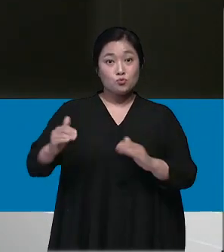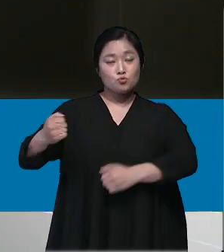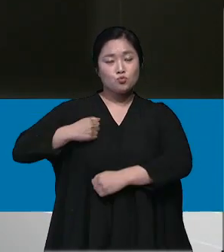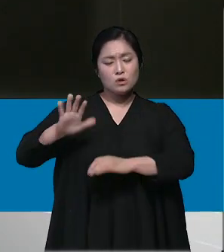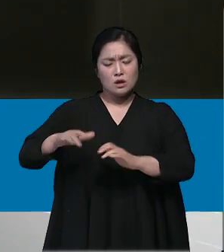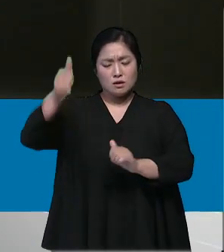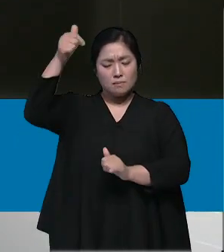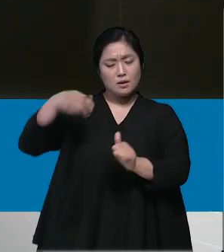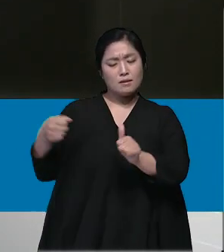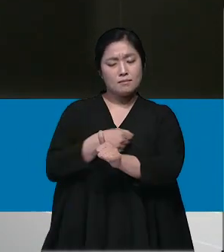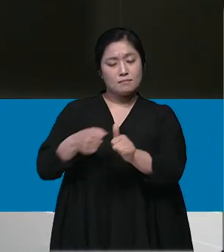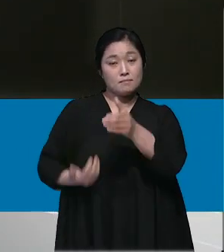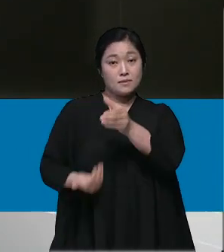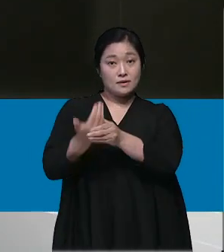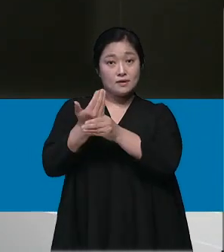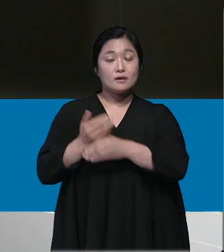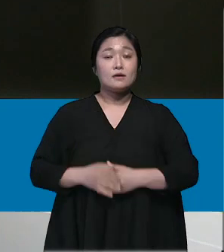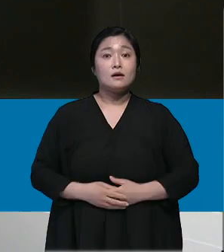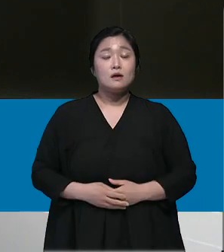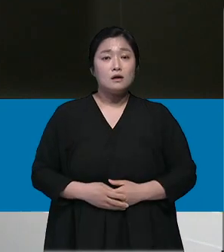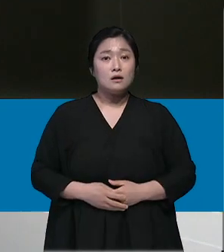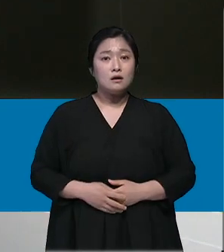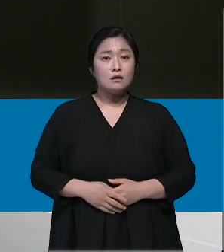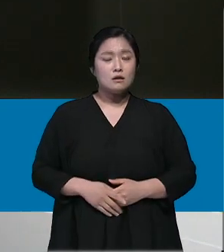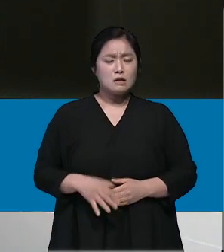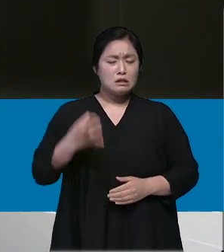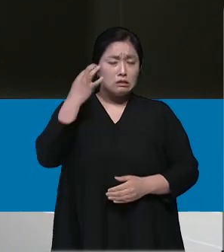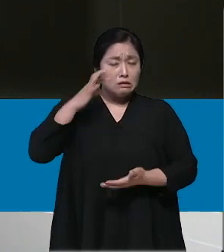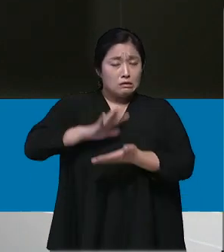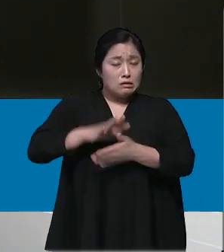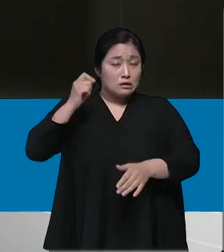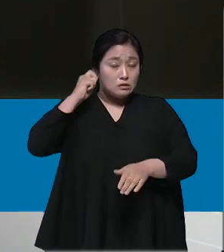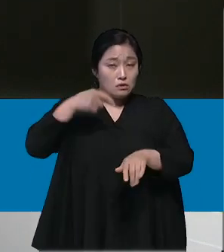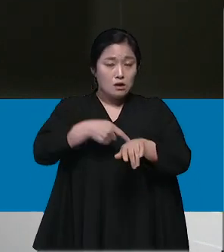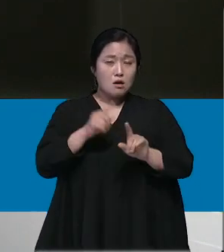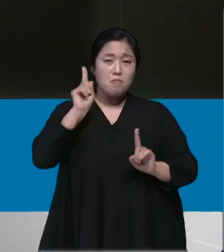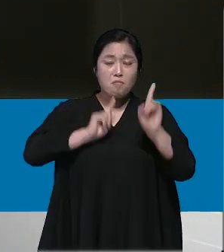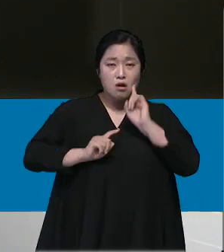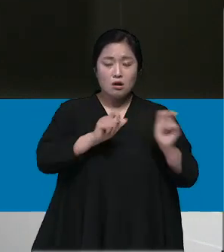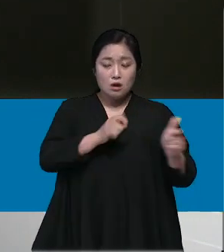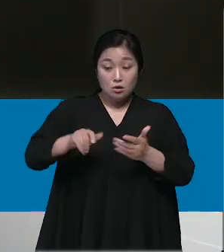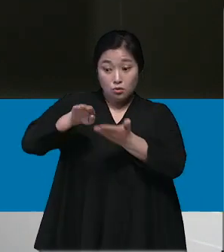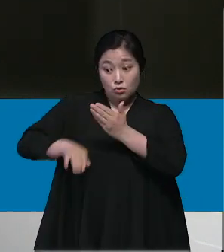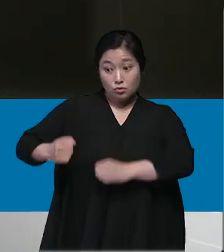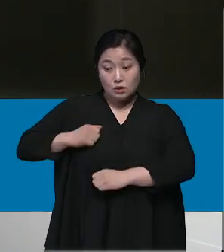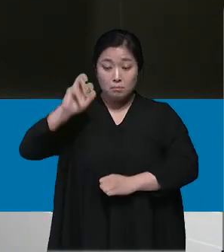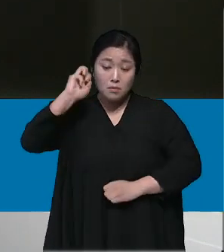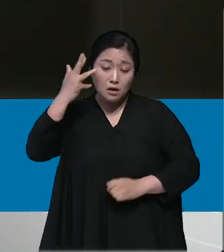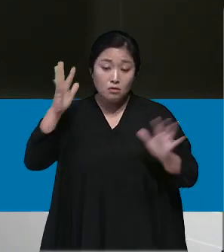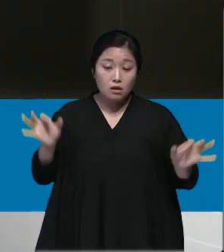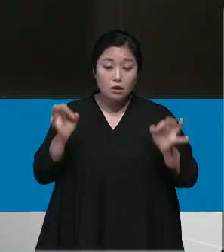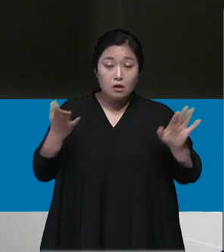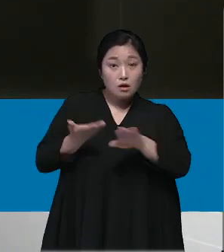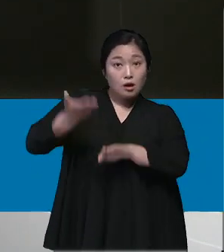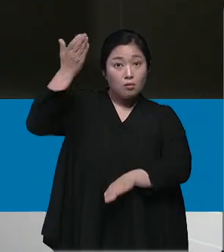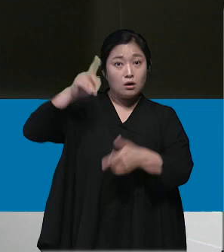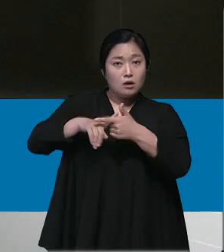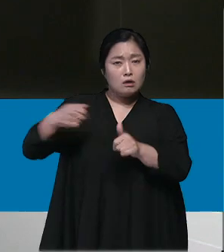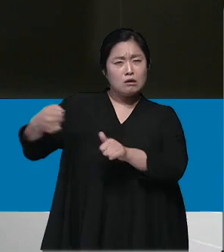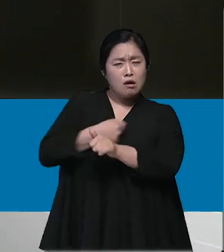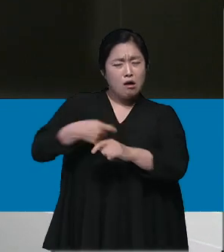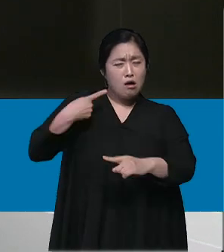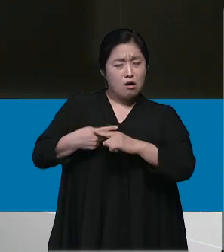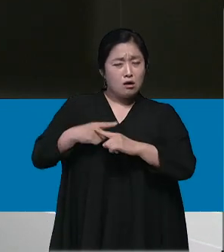상습적인 가혹행위가 벌어졌습니다. 불에 달군 귀이개에 화상을 입는 등 후임 병사는 8개월 동안 선임에게